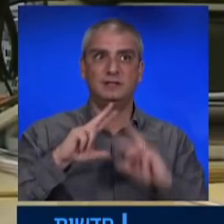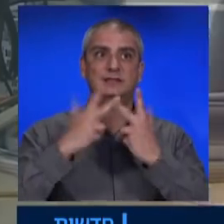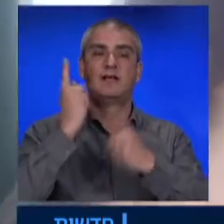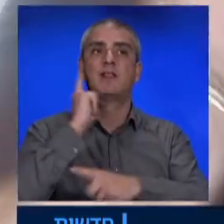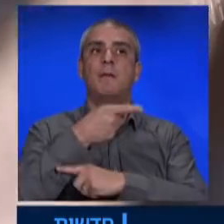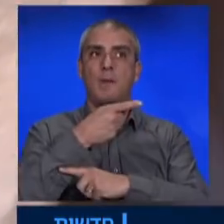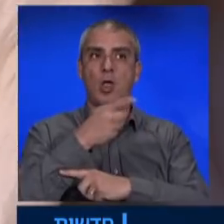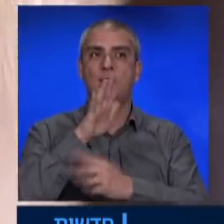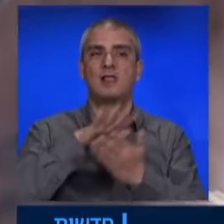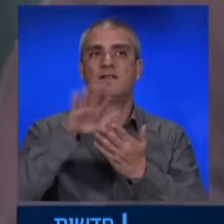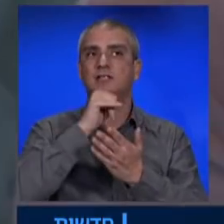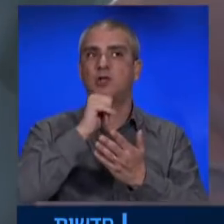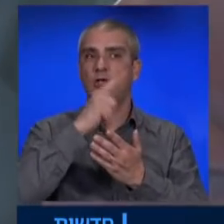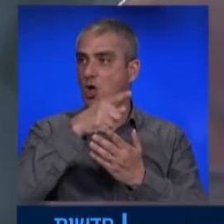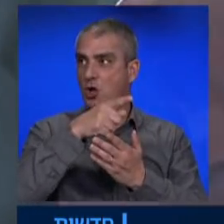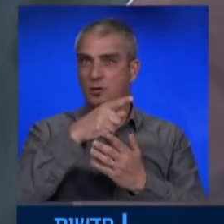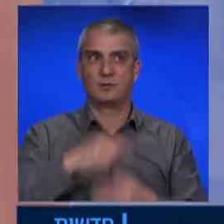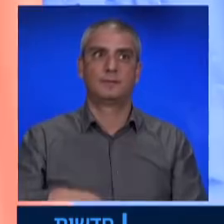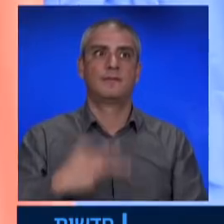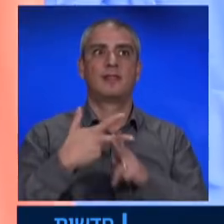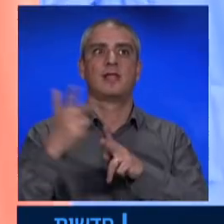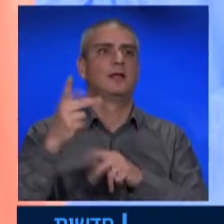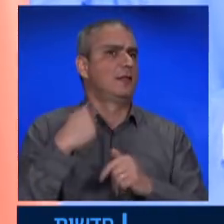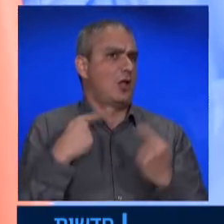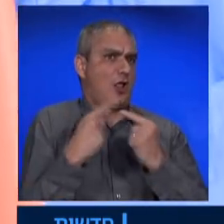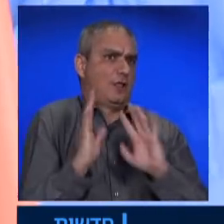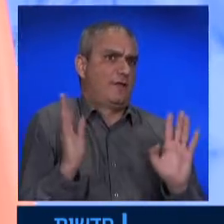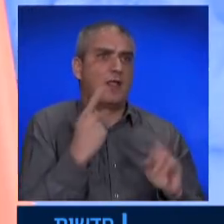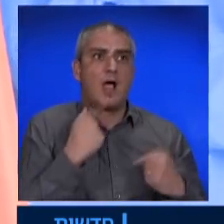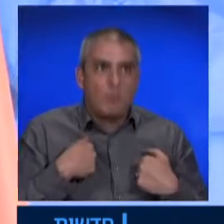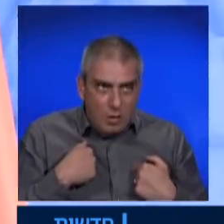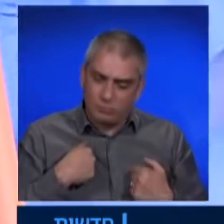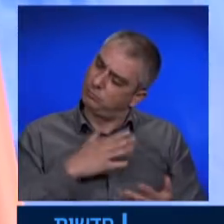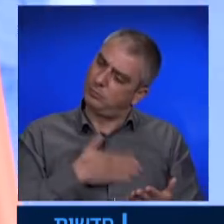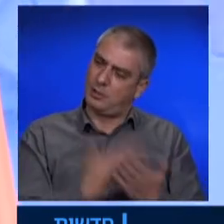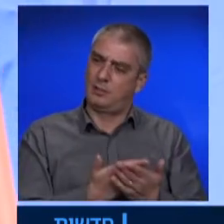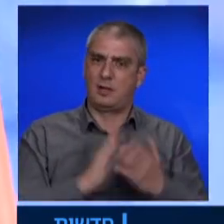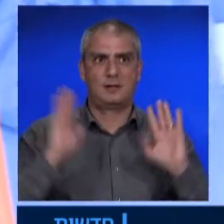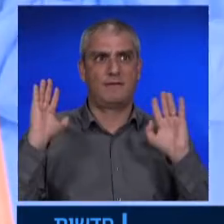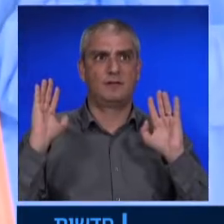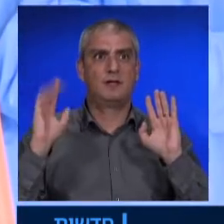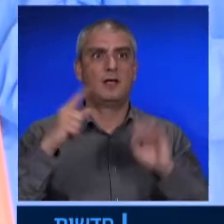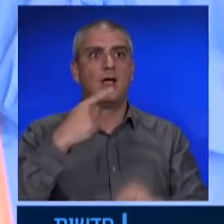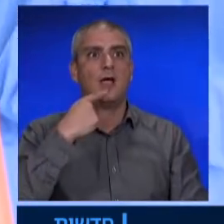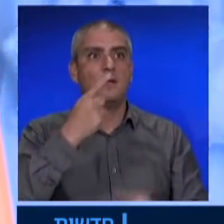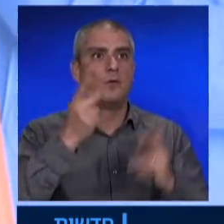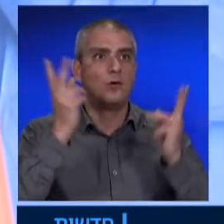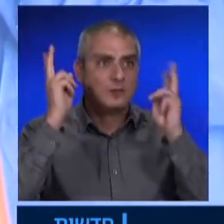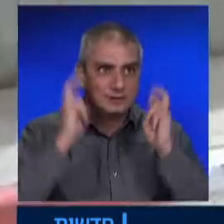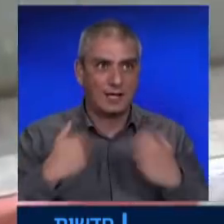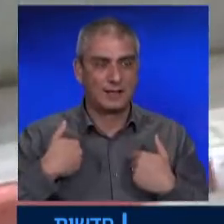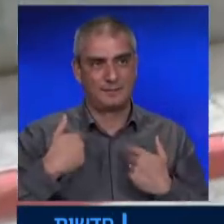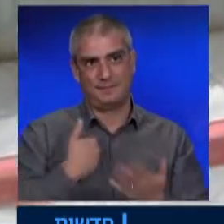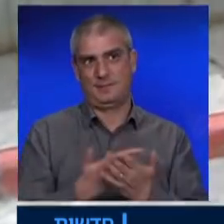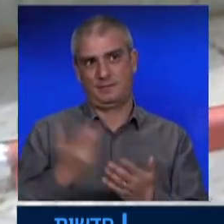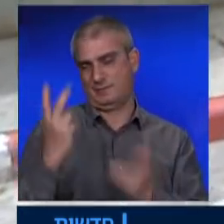מהאזור הירוק, הנקי מהווירוס. לא התווכחתי, אמרו לנו, זה נדפתי. הייתי בצנחנים, אז אתה יודע, מתנדבים. צנחנים זה